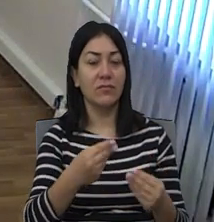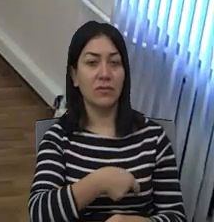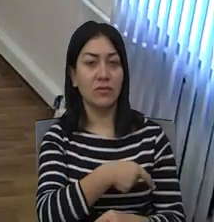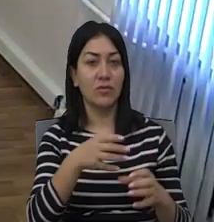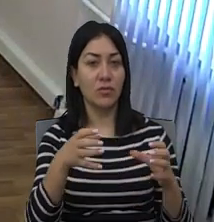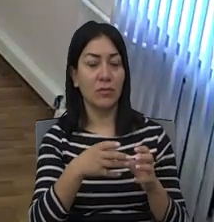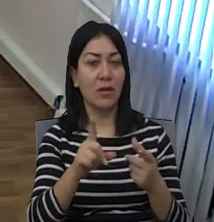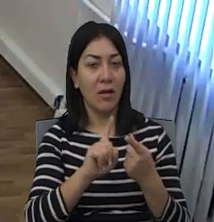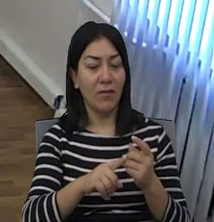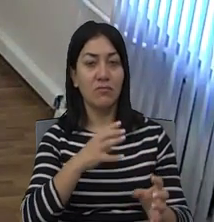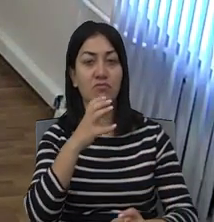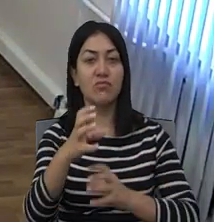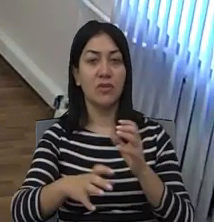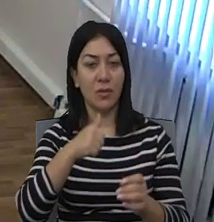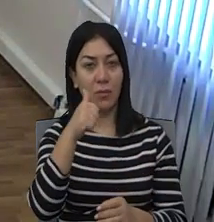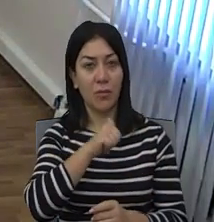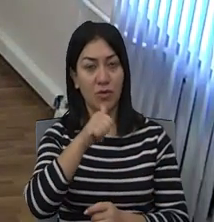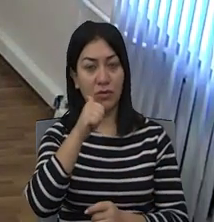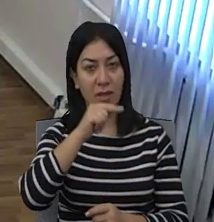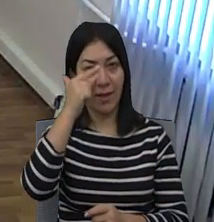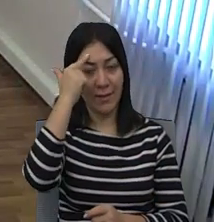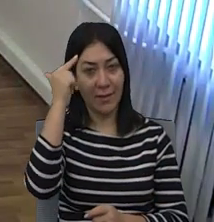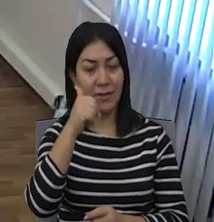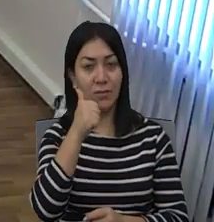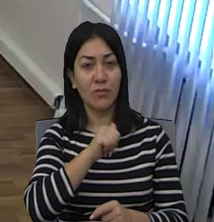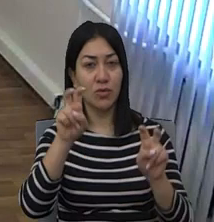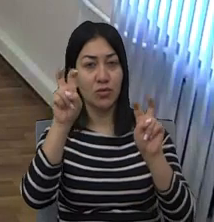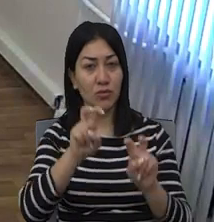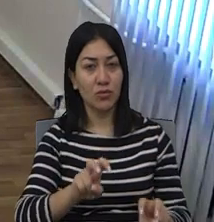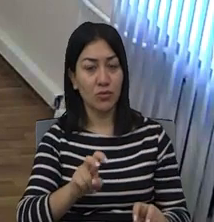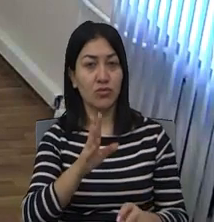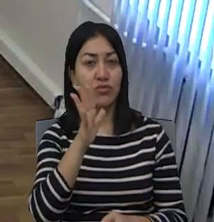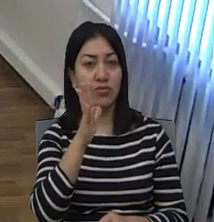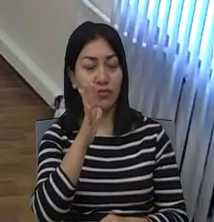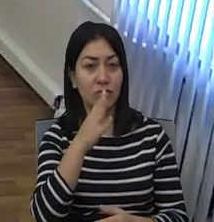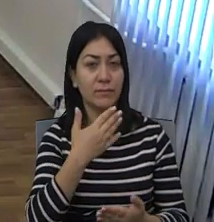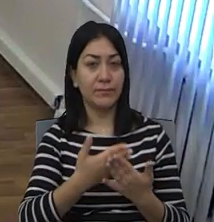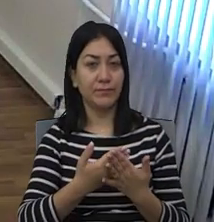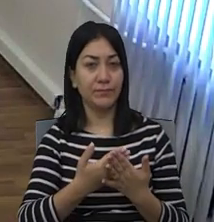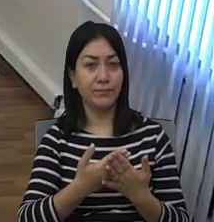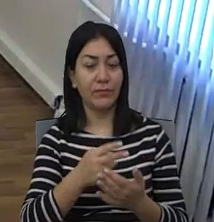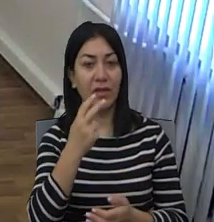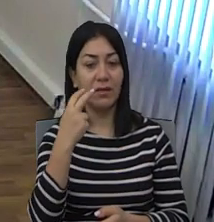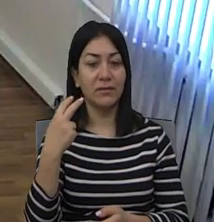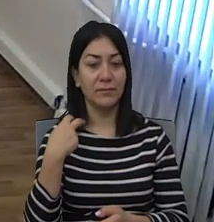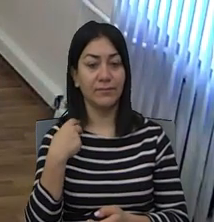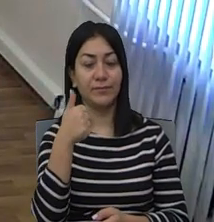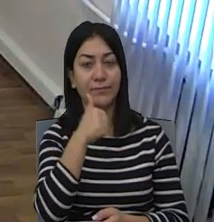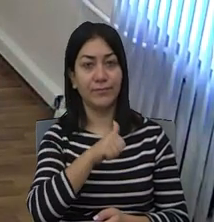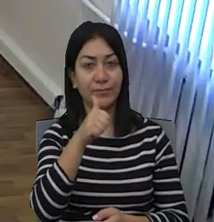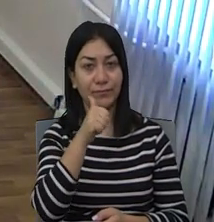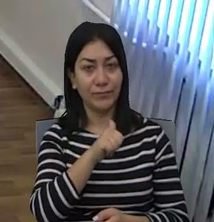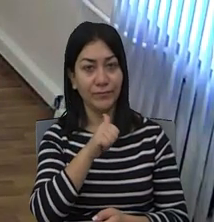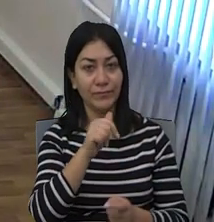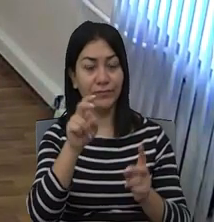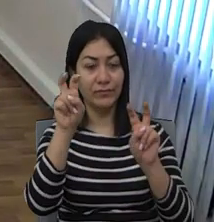միջազգային փորձագետների կողմից, միջազգային փորձի ուսումնասիրության արդյունքում հատկապես Մեծ Բրիտանիայի փորձը ես